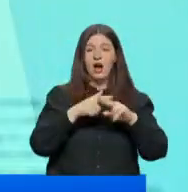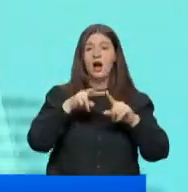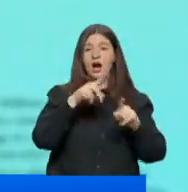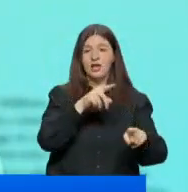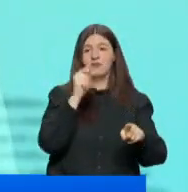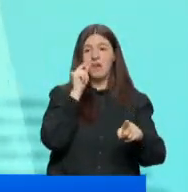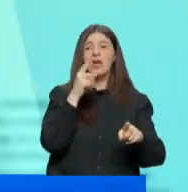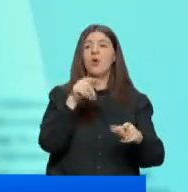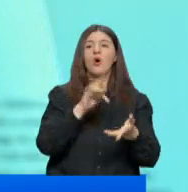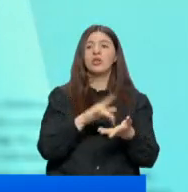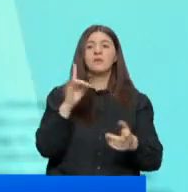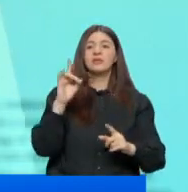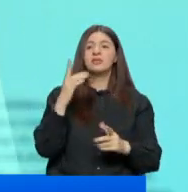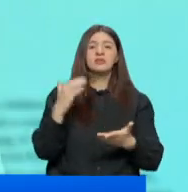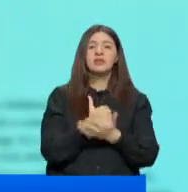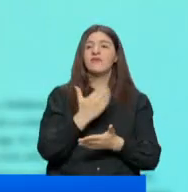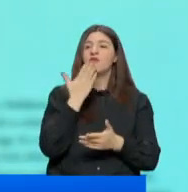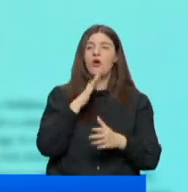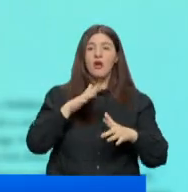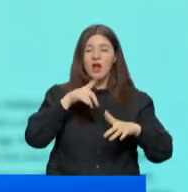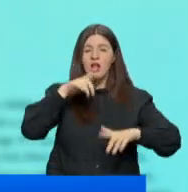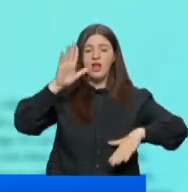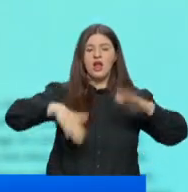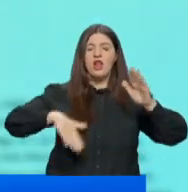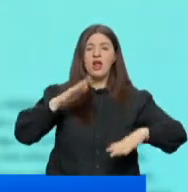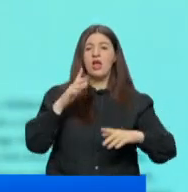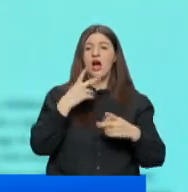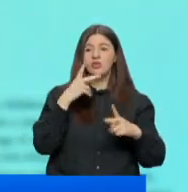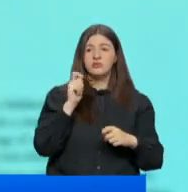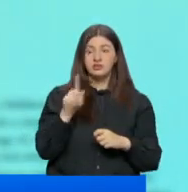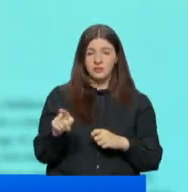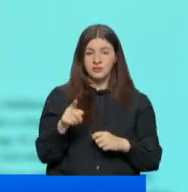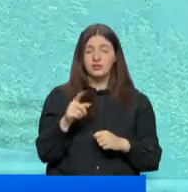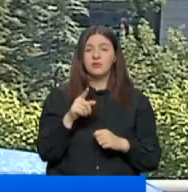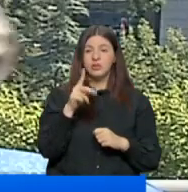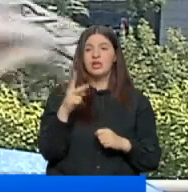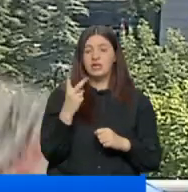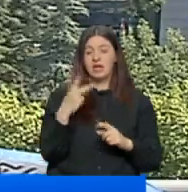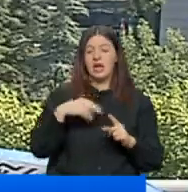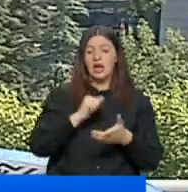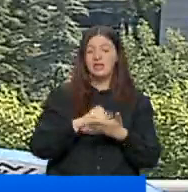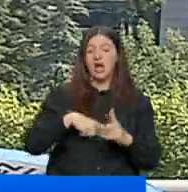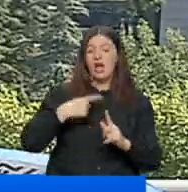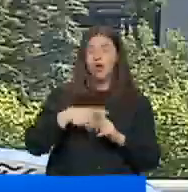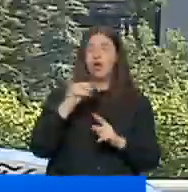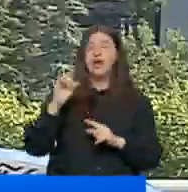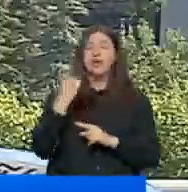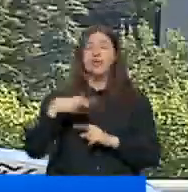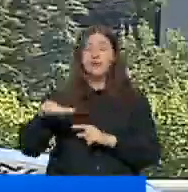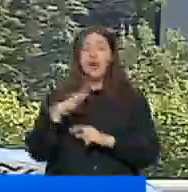bir zafer yok, propaganda var açıklamasında bulundu. Şimdi bu iki gazeteye ek olarak böyle